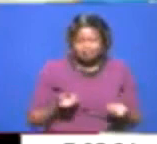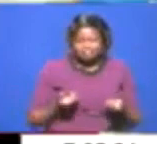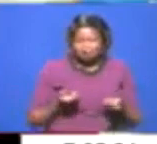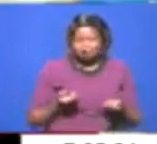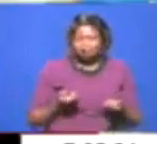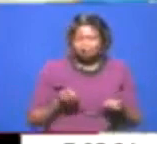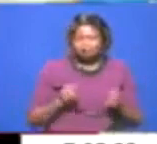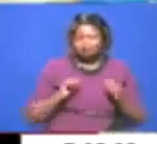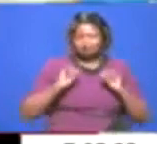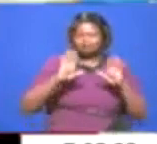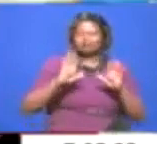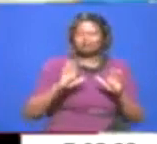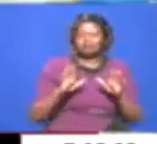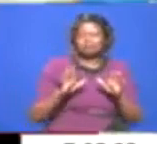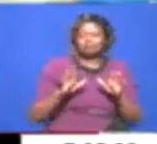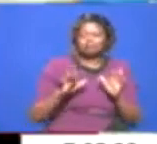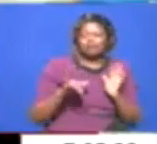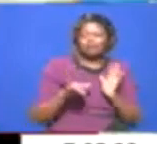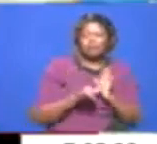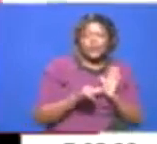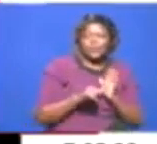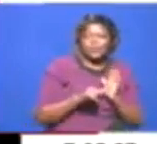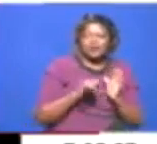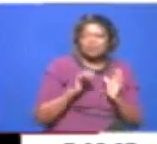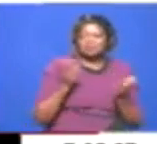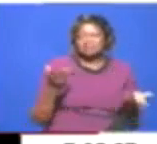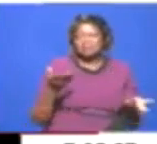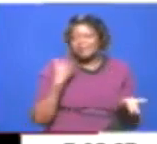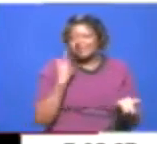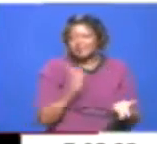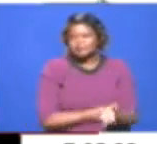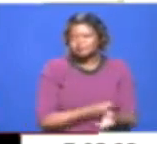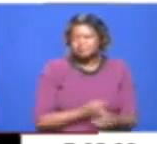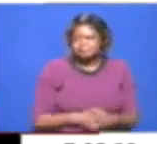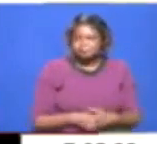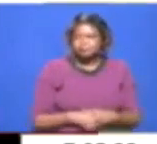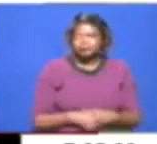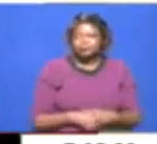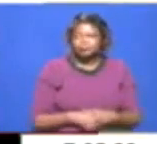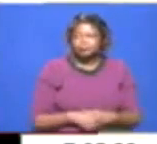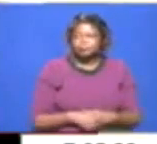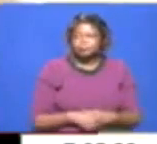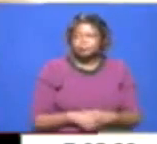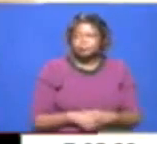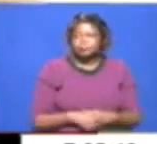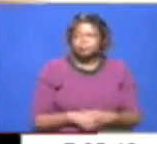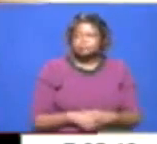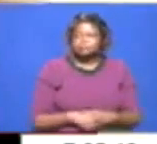more stringent measures by us simply going for vaccination. Nancy Okware, Darubini.